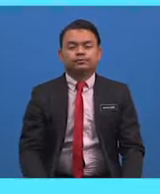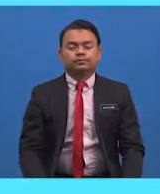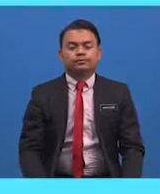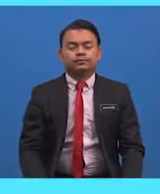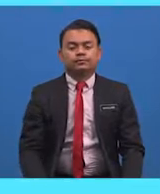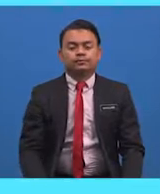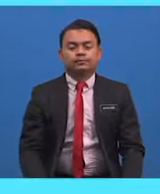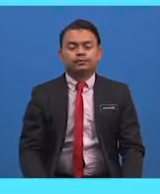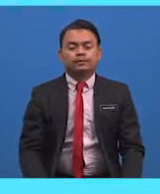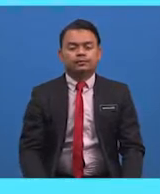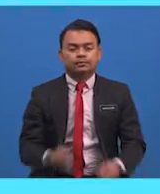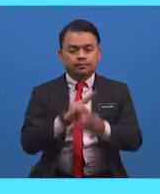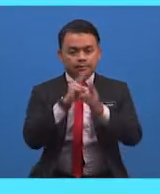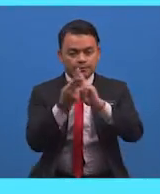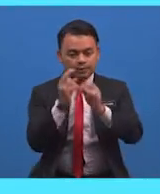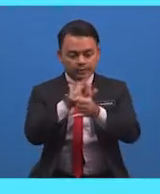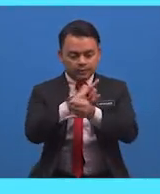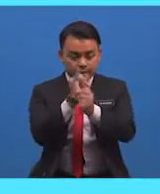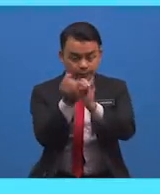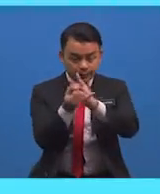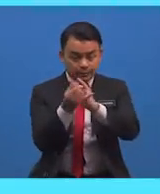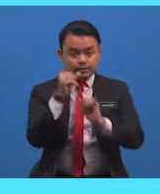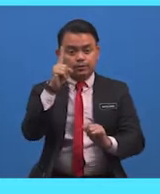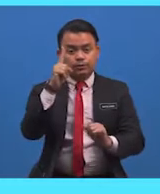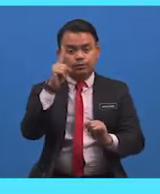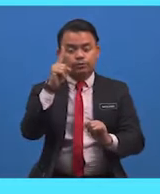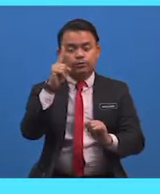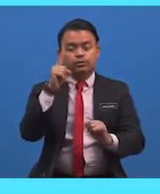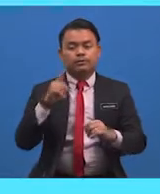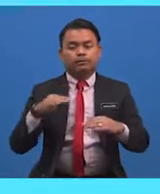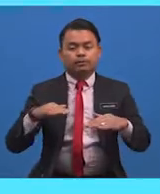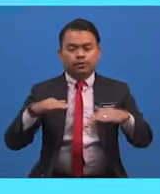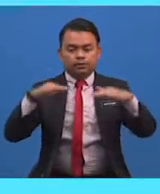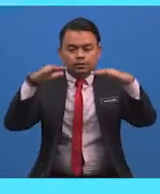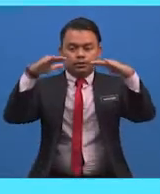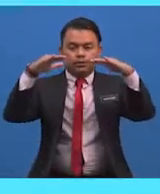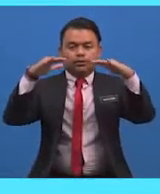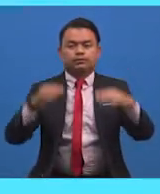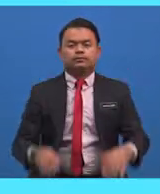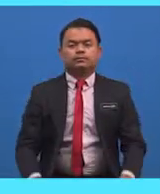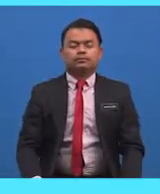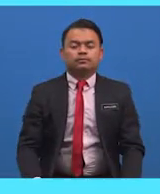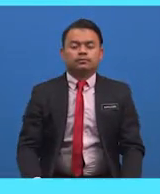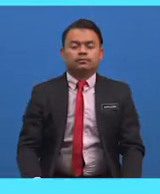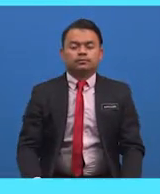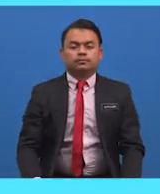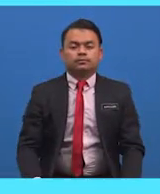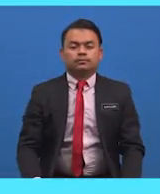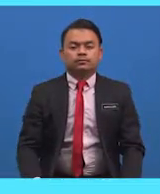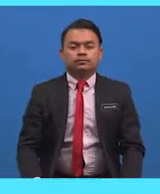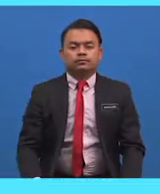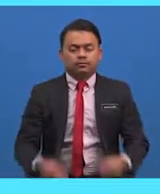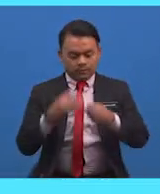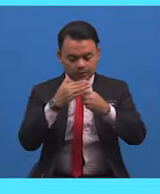Kesan perubahan iklim yang pertama ialah kejadian banjir. Boleh menyebabkan berlaku hakisan tanah